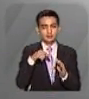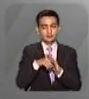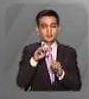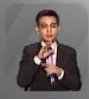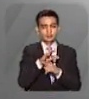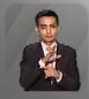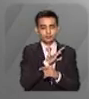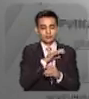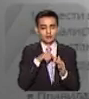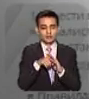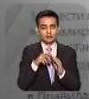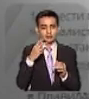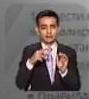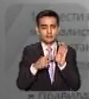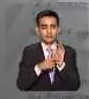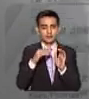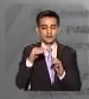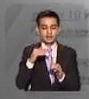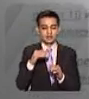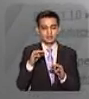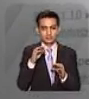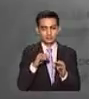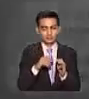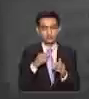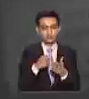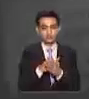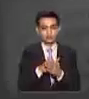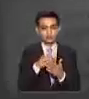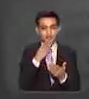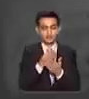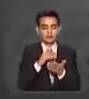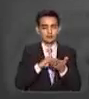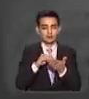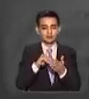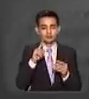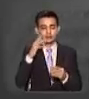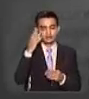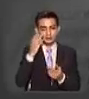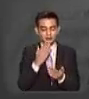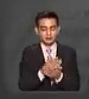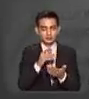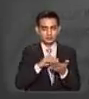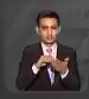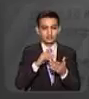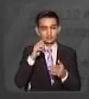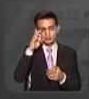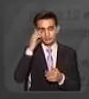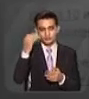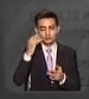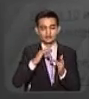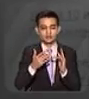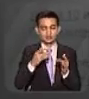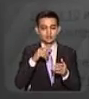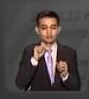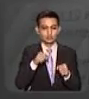на обсуждение до 27 февраля. Свою позицию можно выразить на сайте электронного правительства. Казахстанские